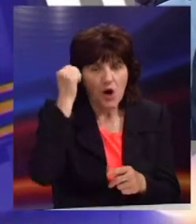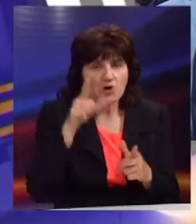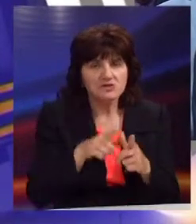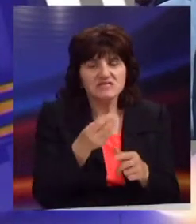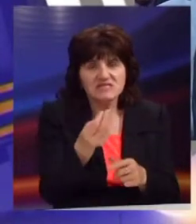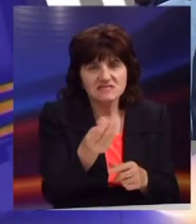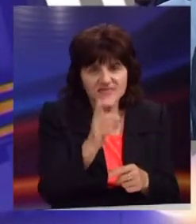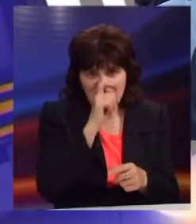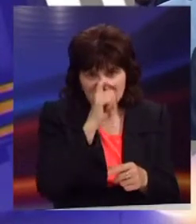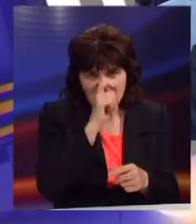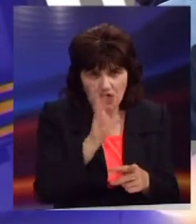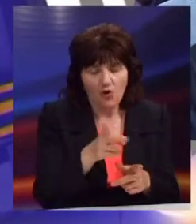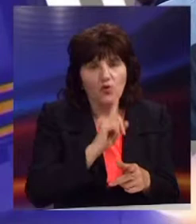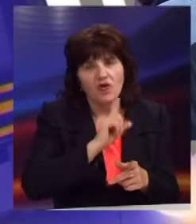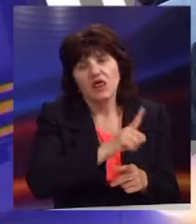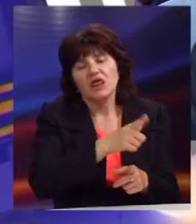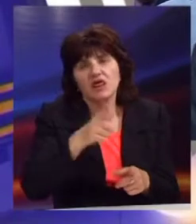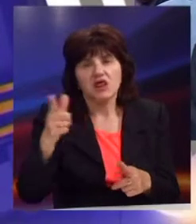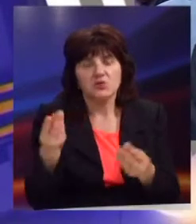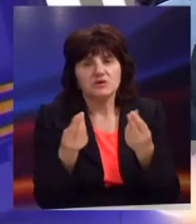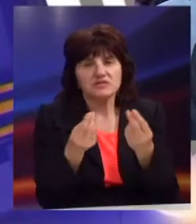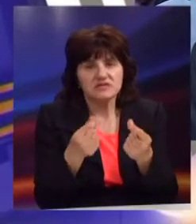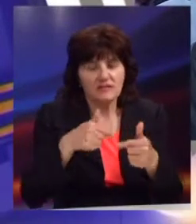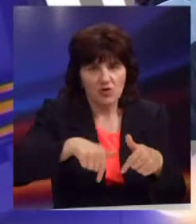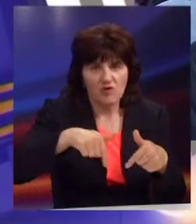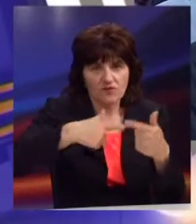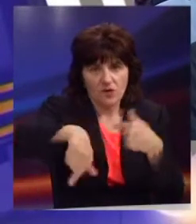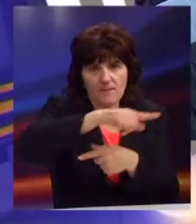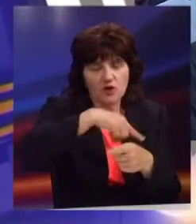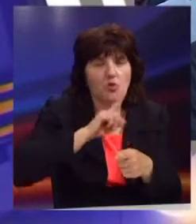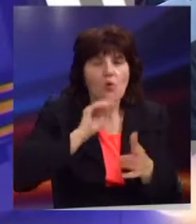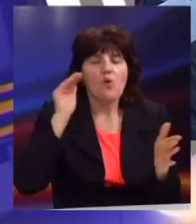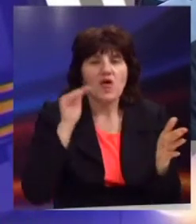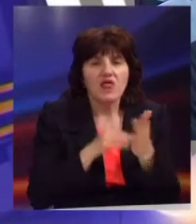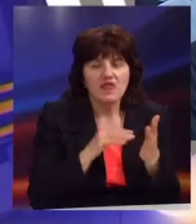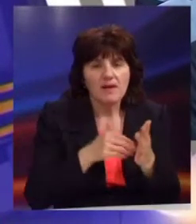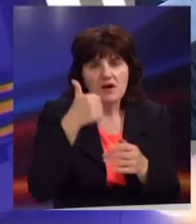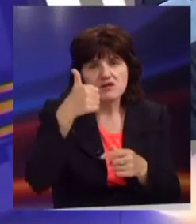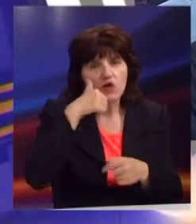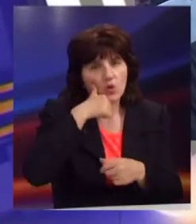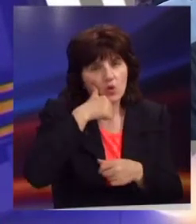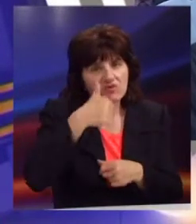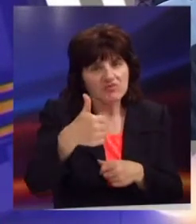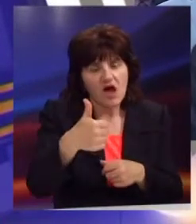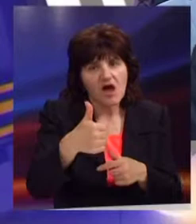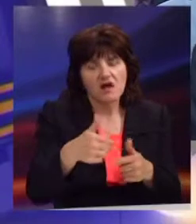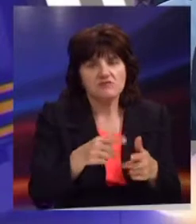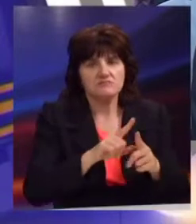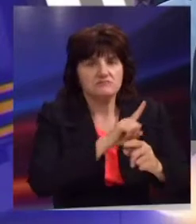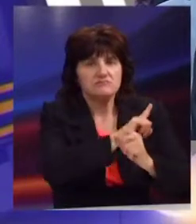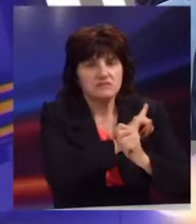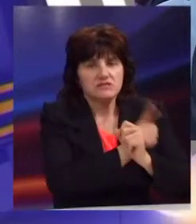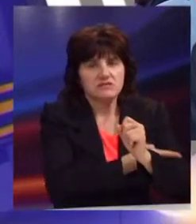i Hercegovine, Republike Srpske, Crne Gore i ostalih zemalja s ovog područja koji treba da jednog dana